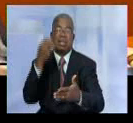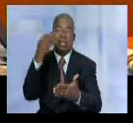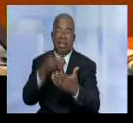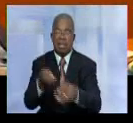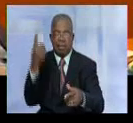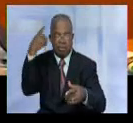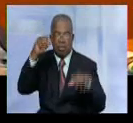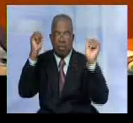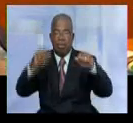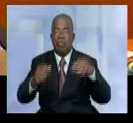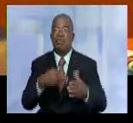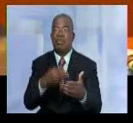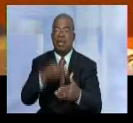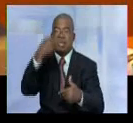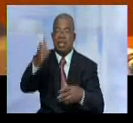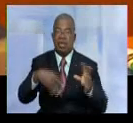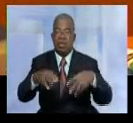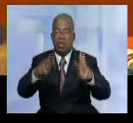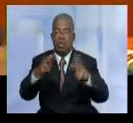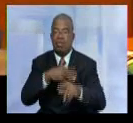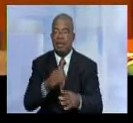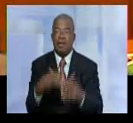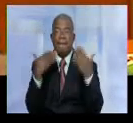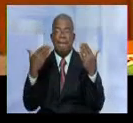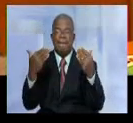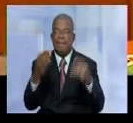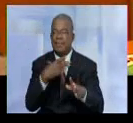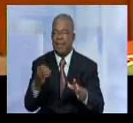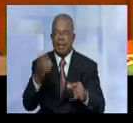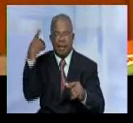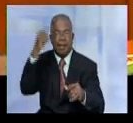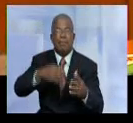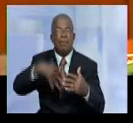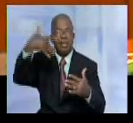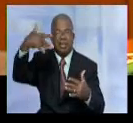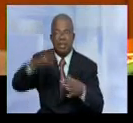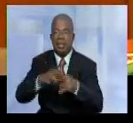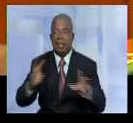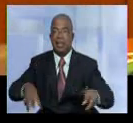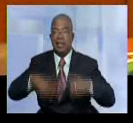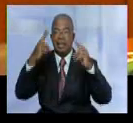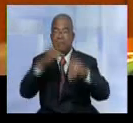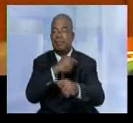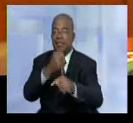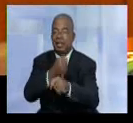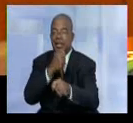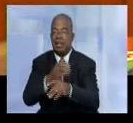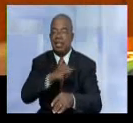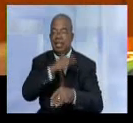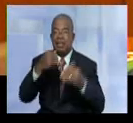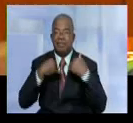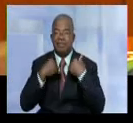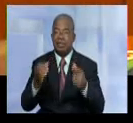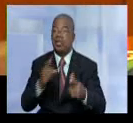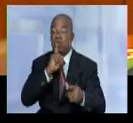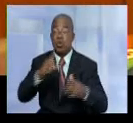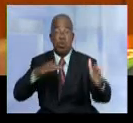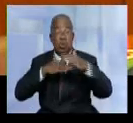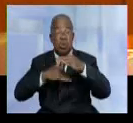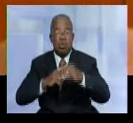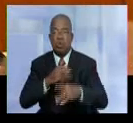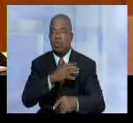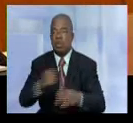nos concitoyens. S'agissant de la cherté de la vie et de l'emploi, j'ai noté avec satisfaction